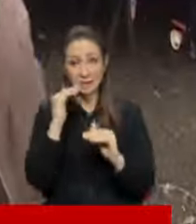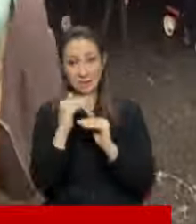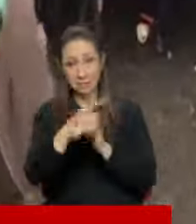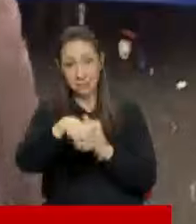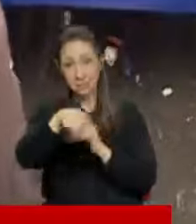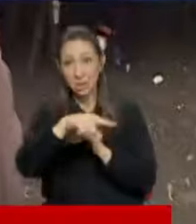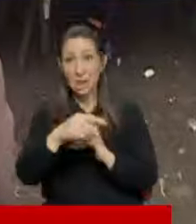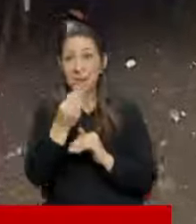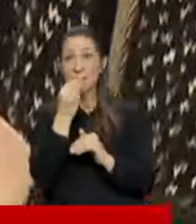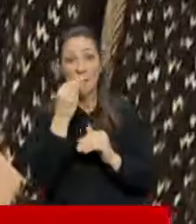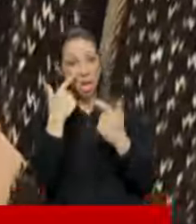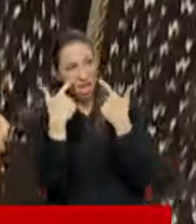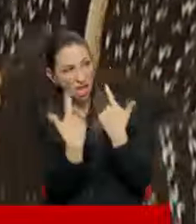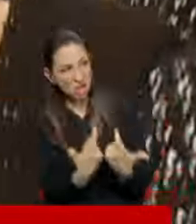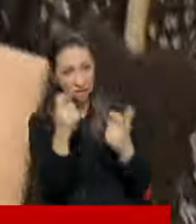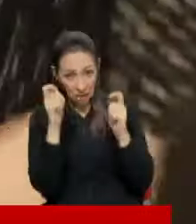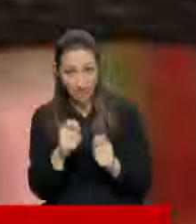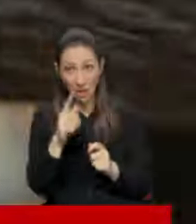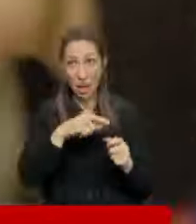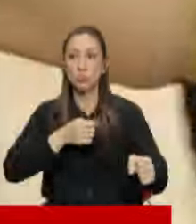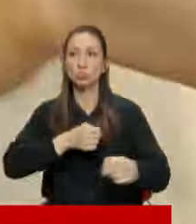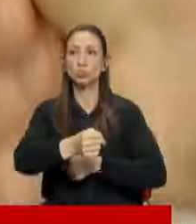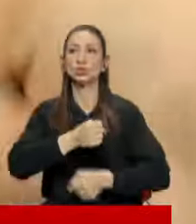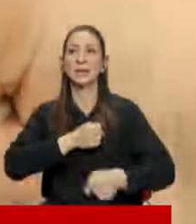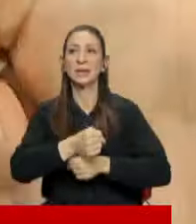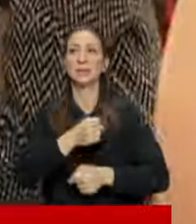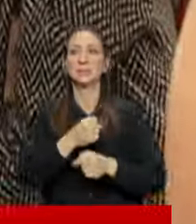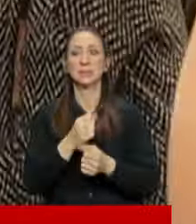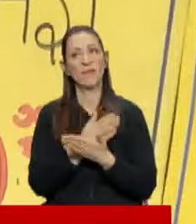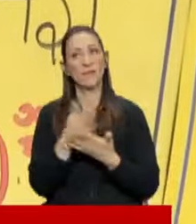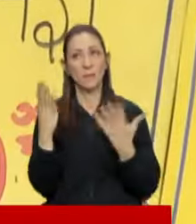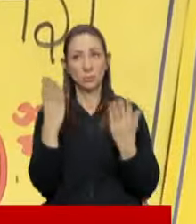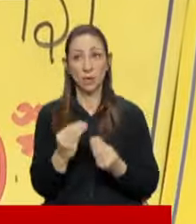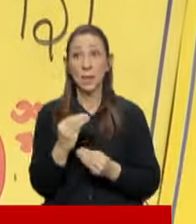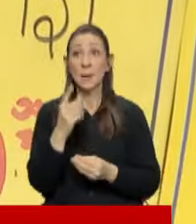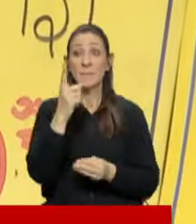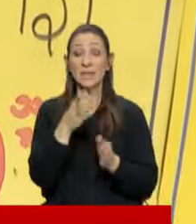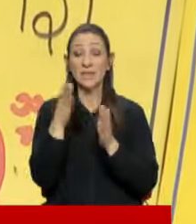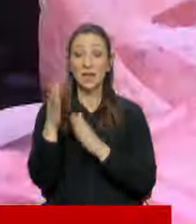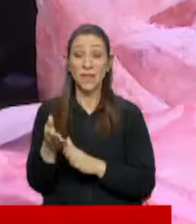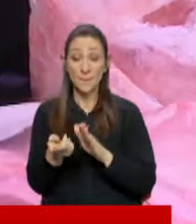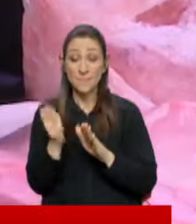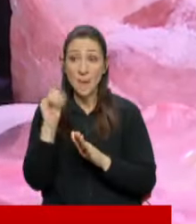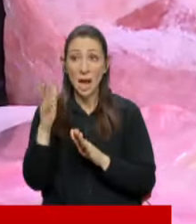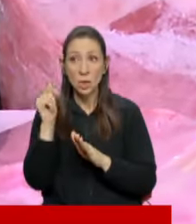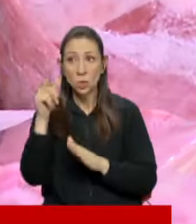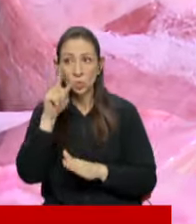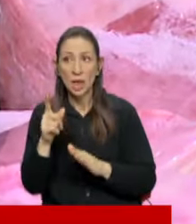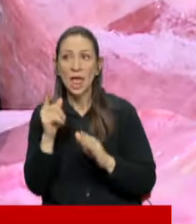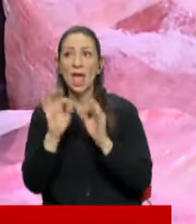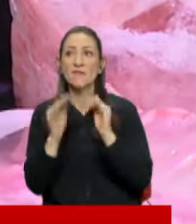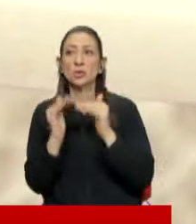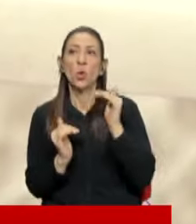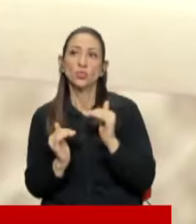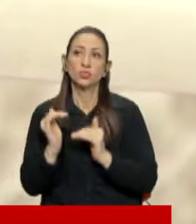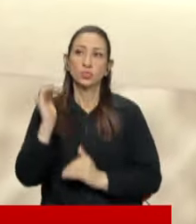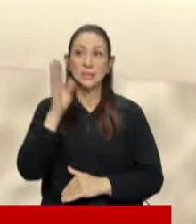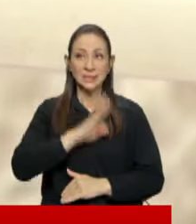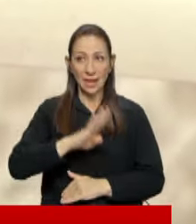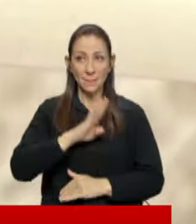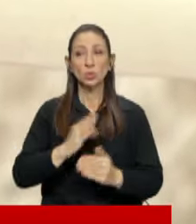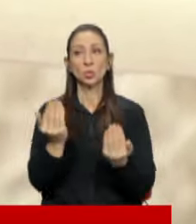insanımızın lokmasına göz dikenlerle mücadelemiz sürecektir. Bir tarafta artan pahalılık, yükselen enflasyon karşısında